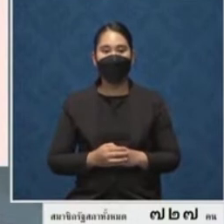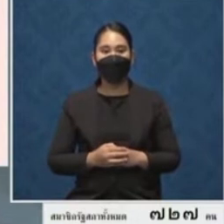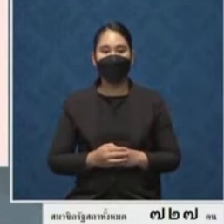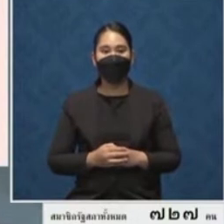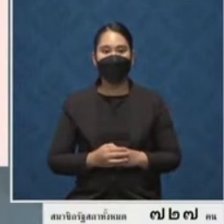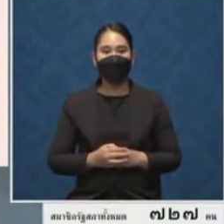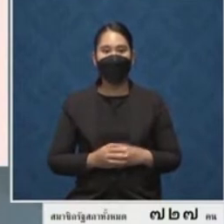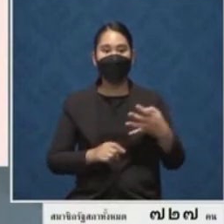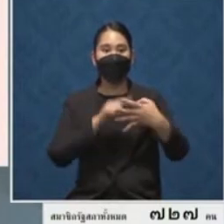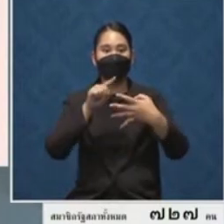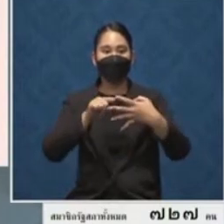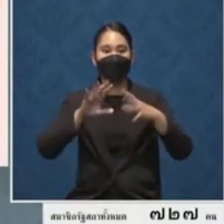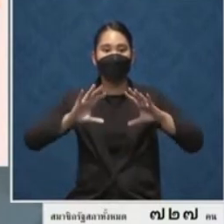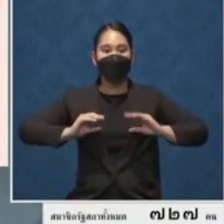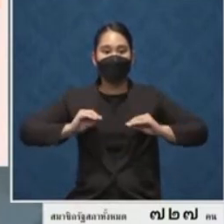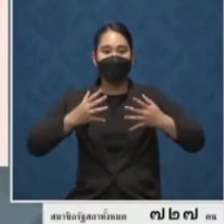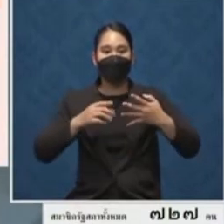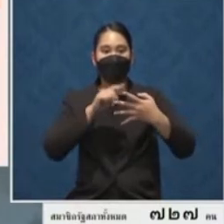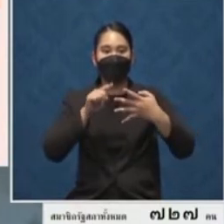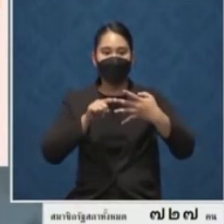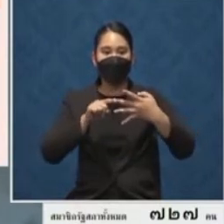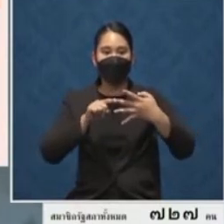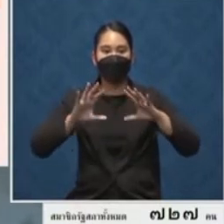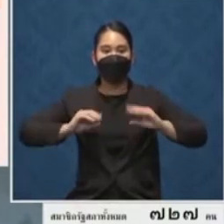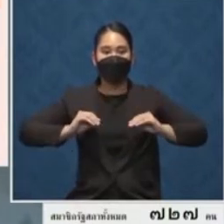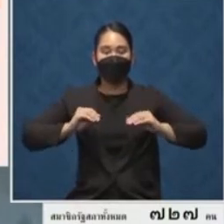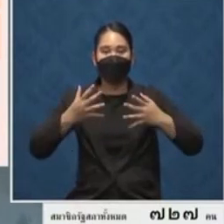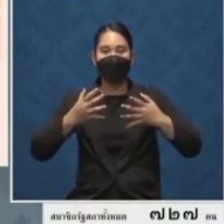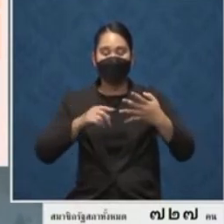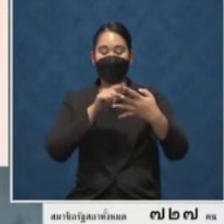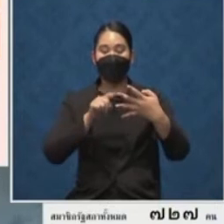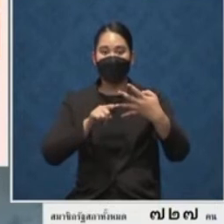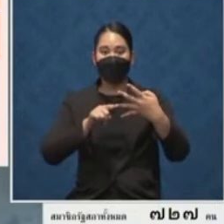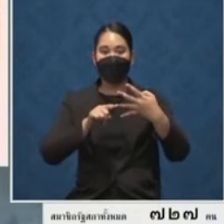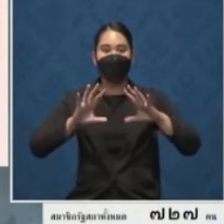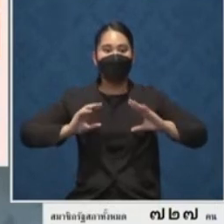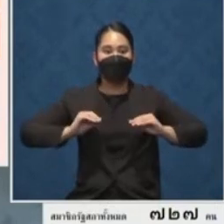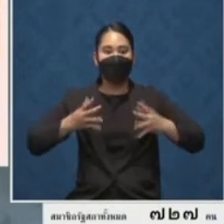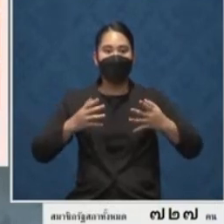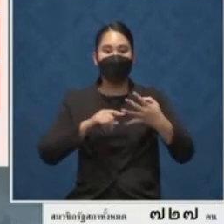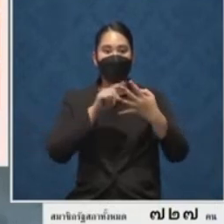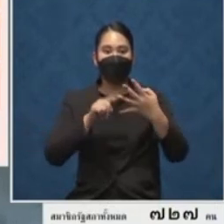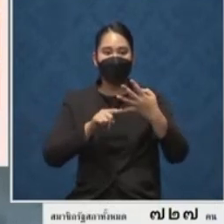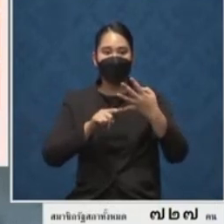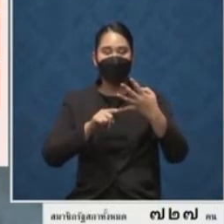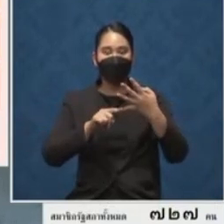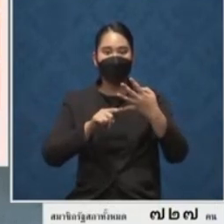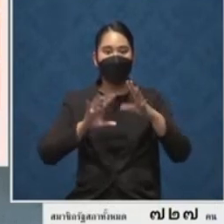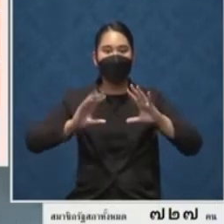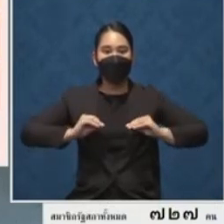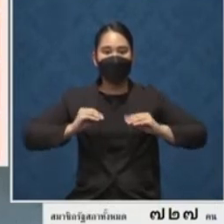1ไม่รับหลักการ2ไม่รับหลักการ3ไม่รับหลักการ4ไม่รับหลักการ